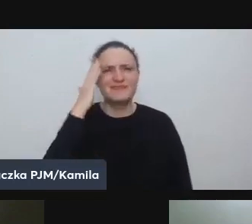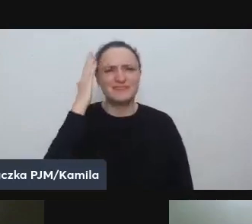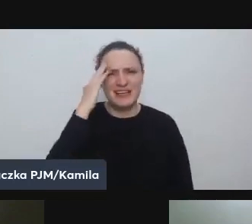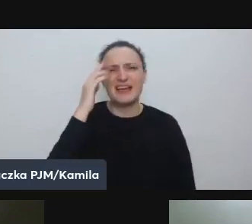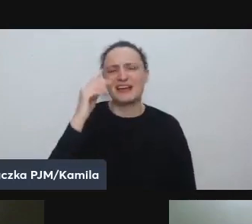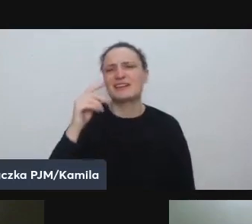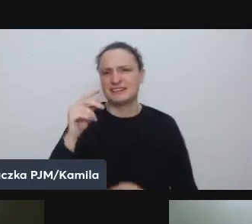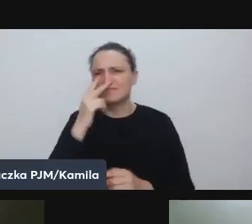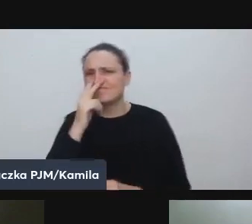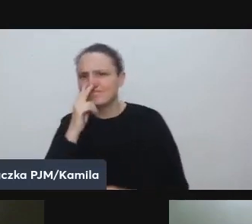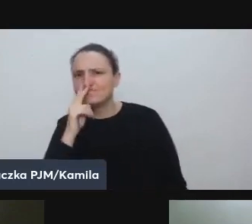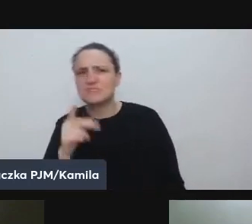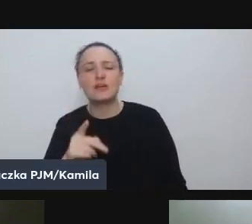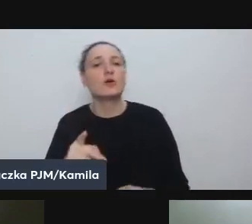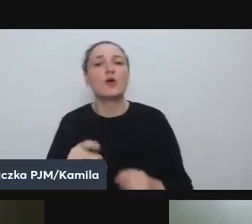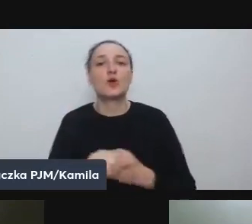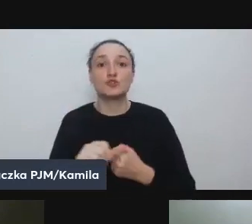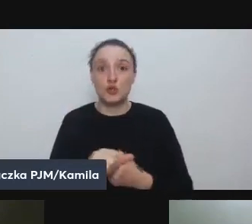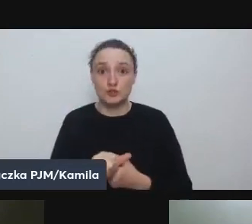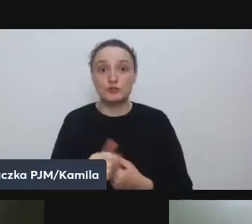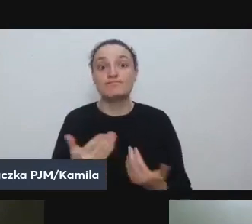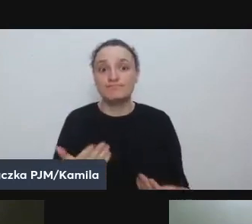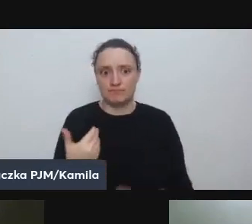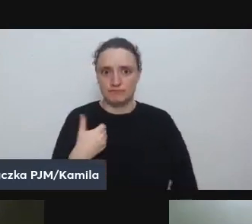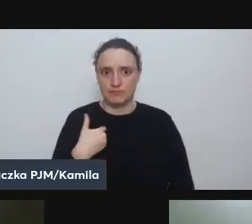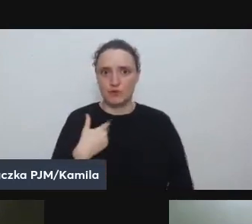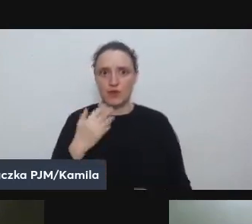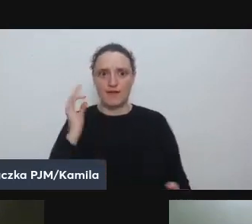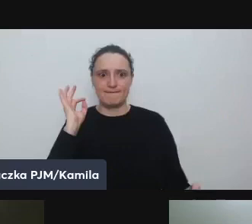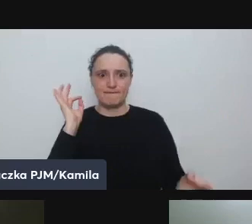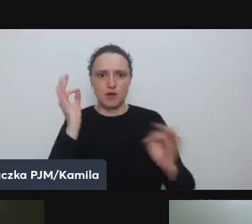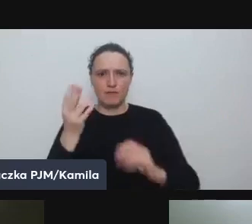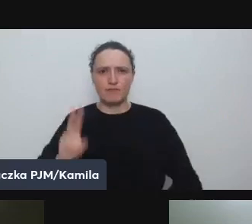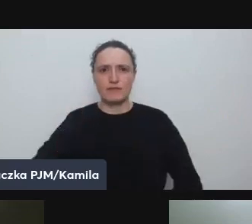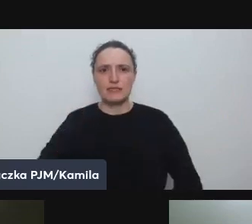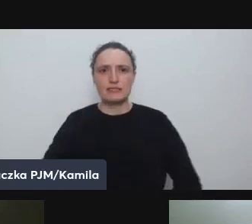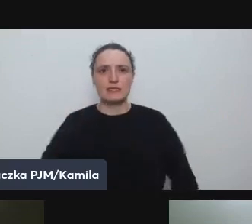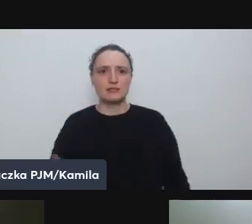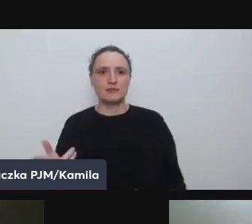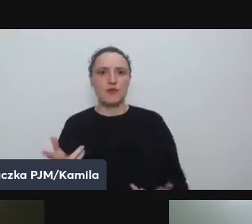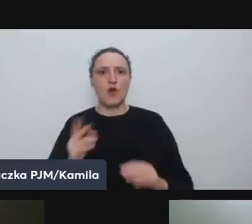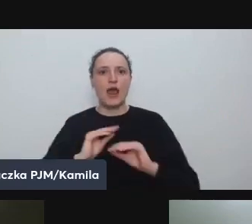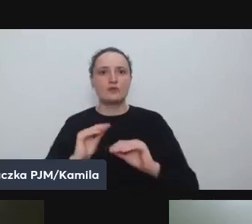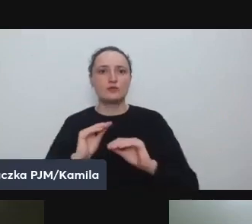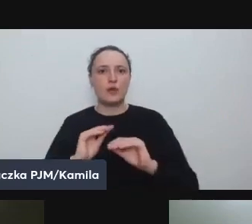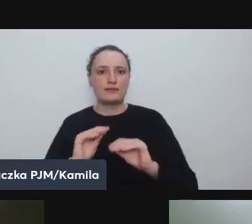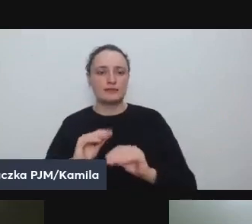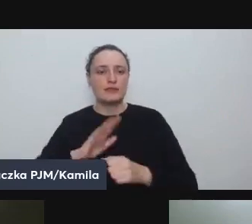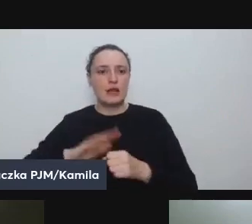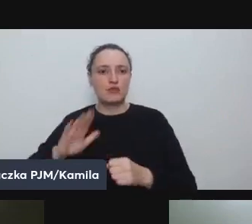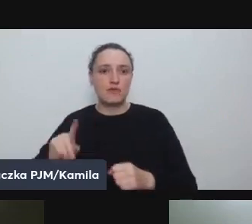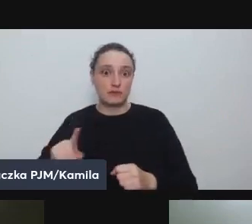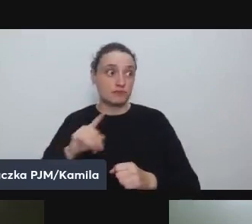tym, a jest to doniesienie, które do nas dotarło z Ministerstwa Edukacji Narodowej na temat zmian w